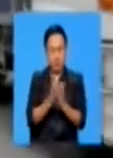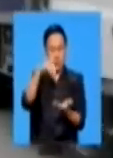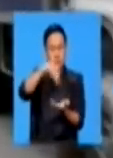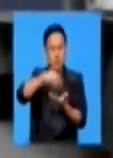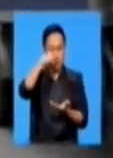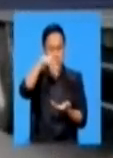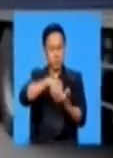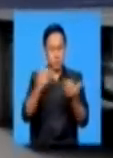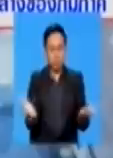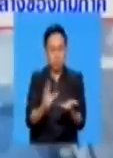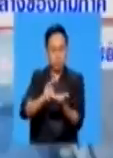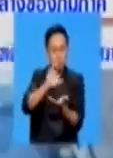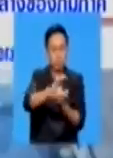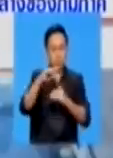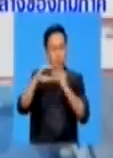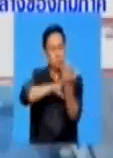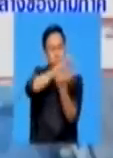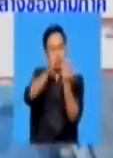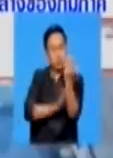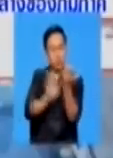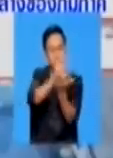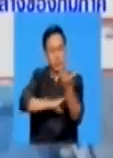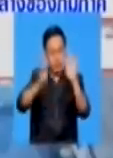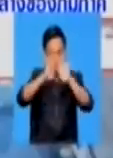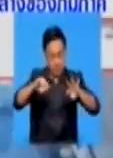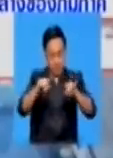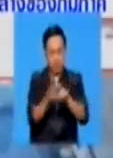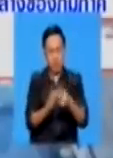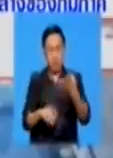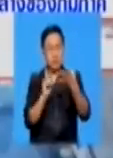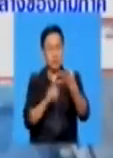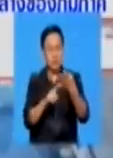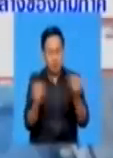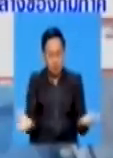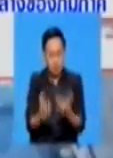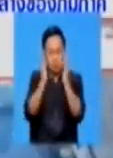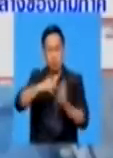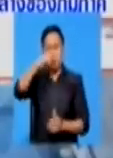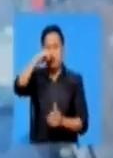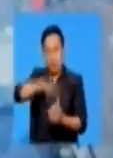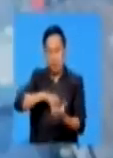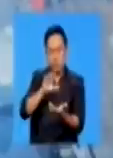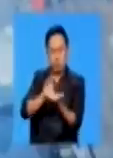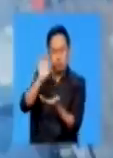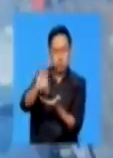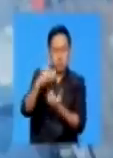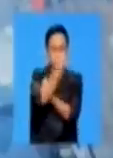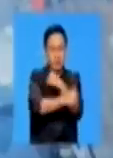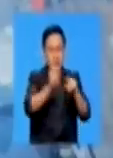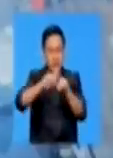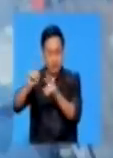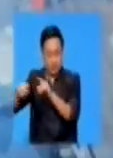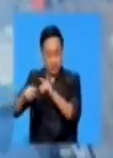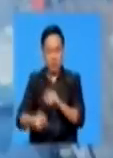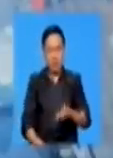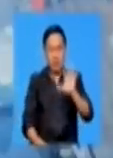ลงทุนการส่งเสริมผู้ประกอบการไทยไปดำเนินธุรกิจและลงทุนในต่างประเทศการปรับโครงสร้างการ